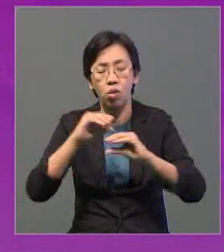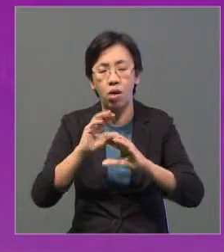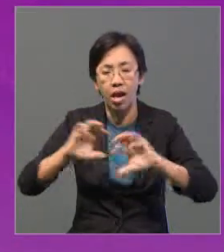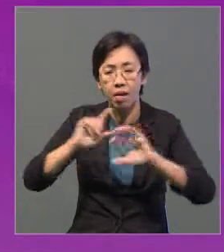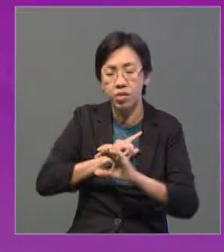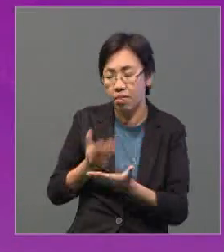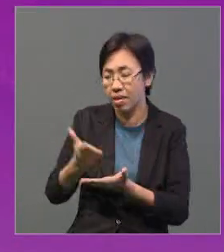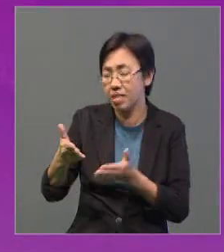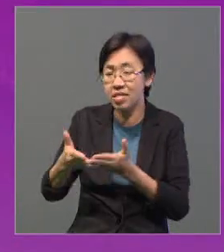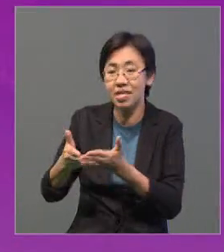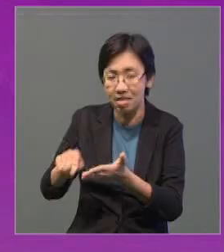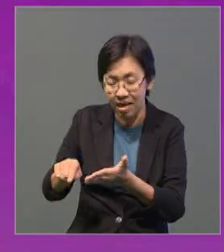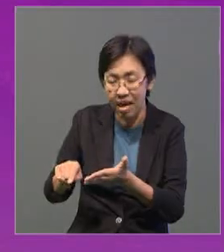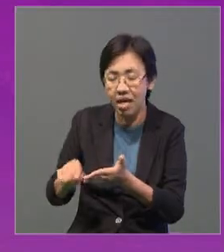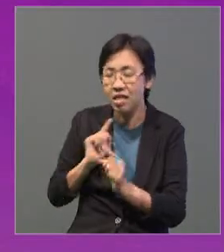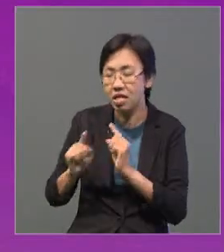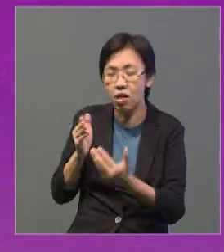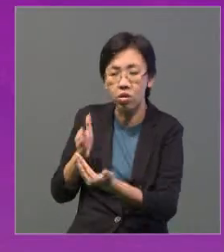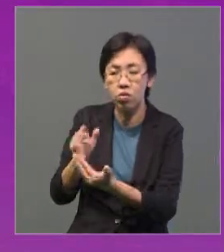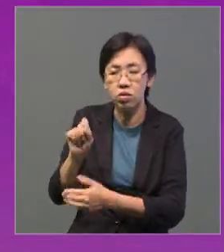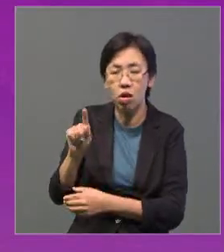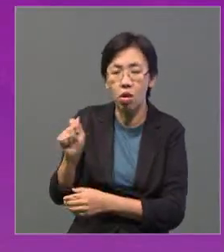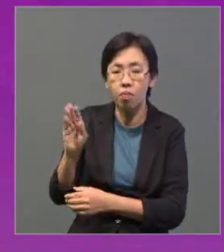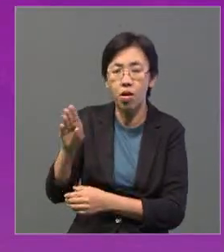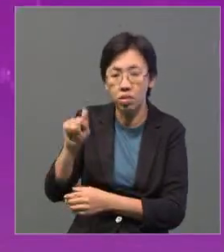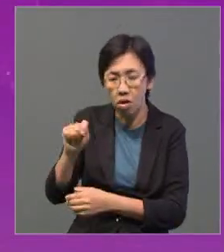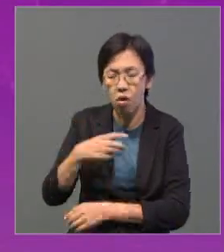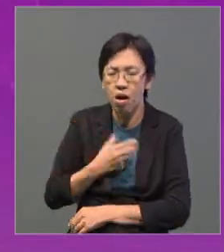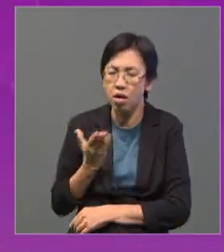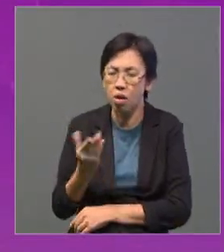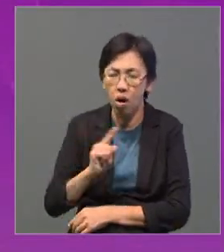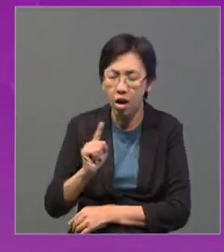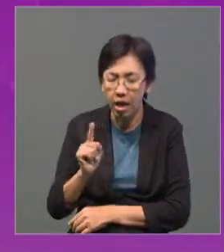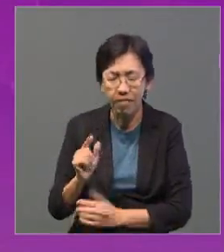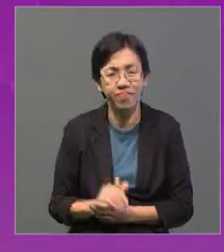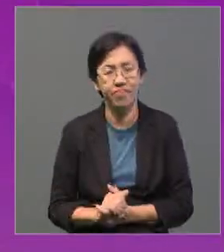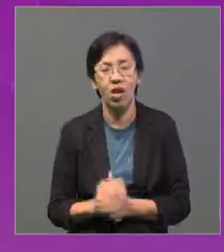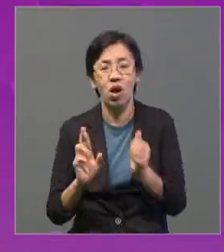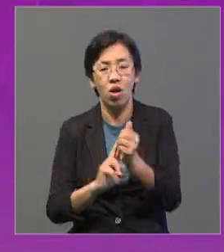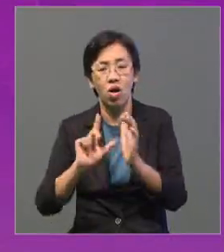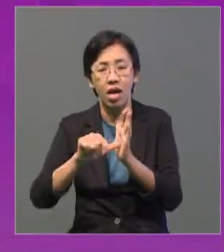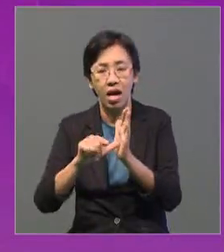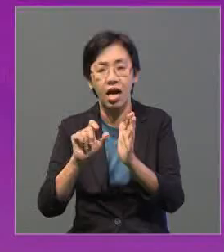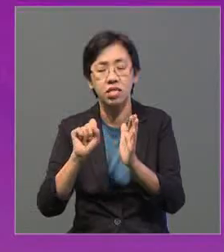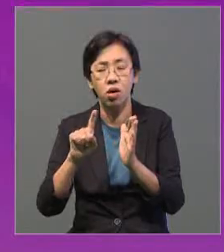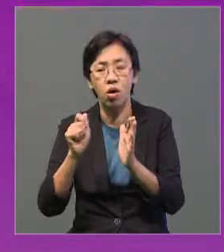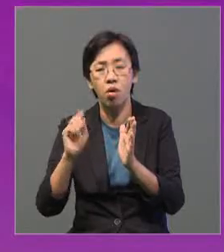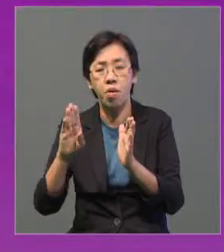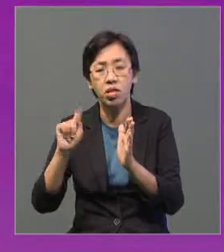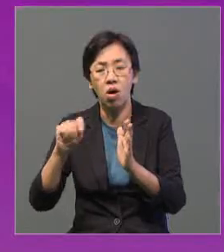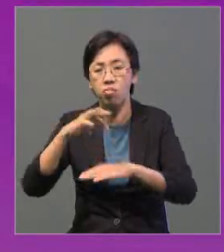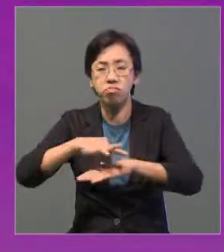ให้รัฐเนี่ยรับซื้อเรือผ่านทางส.อบตมีการเรียกร้องเลยนะครับว่าให้มีการปลดรองเลขาธิการอบต